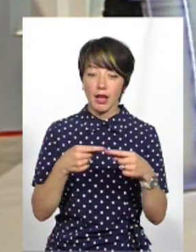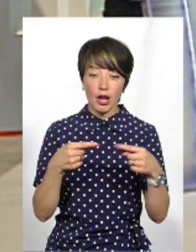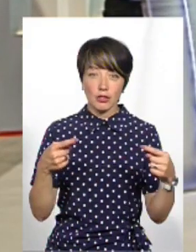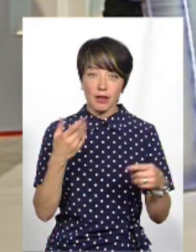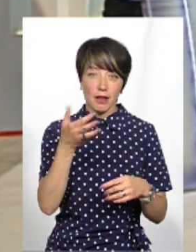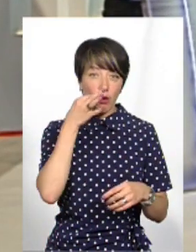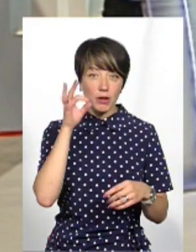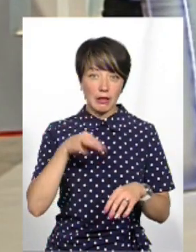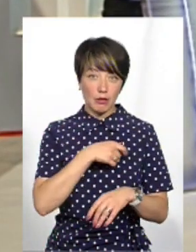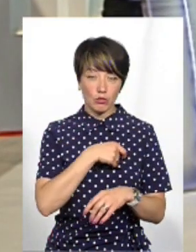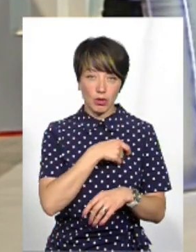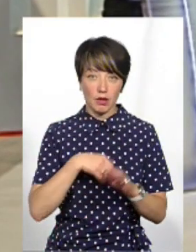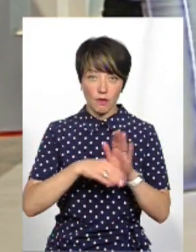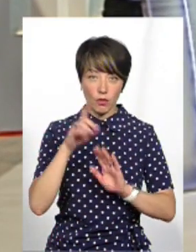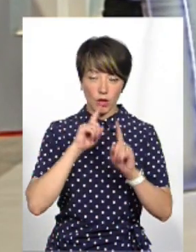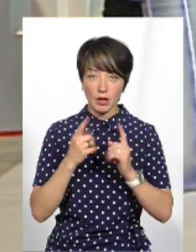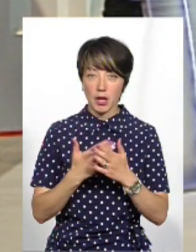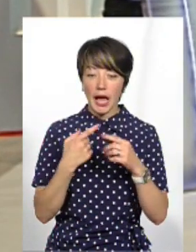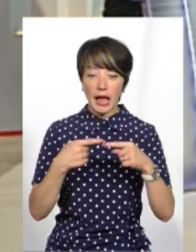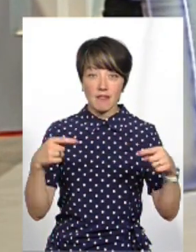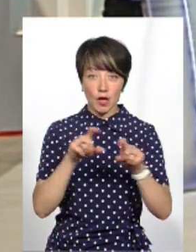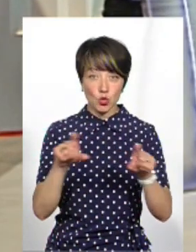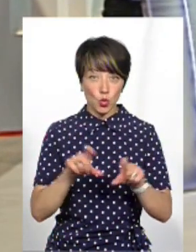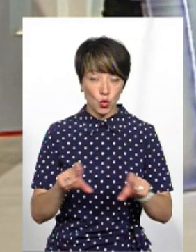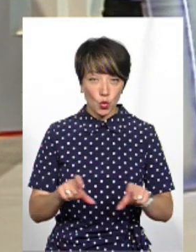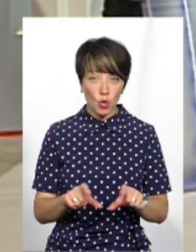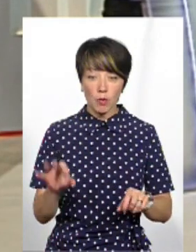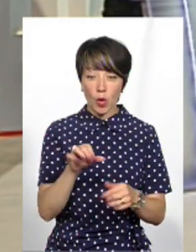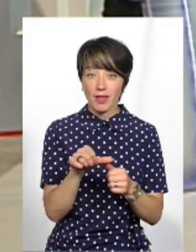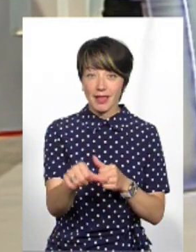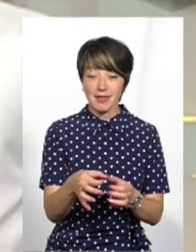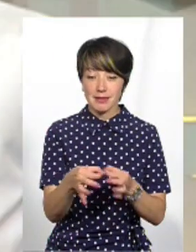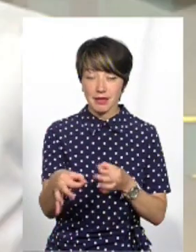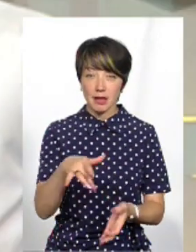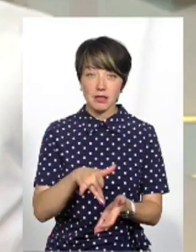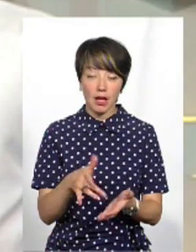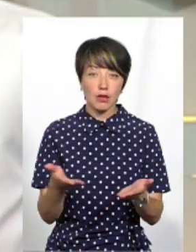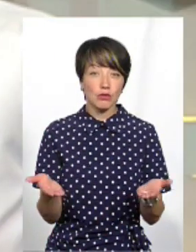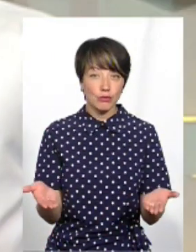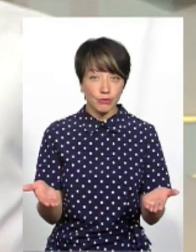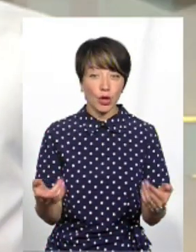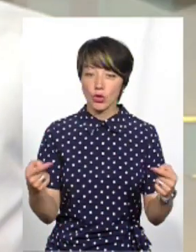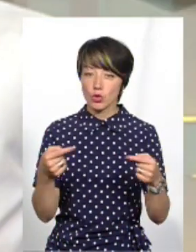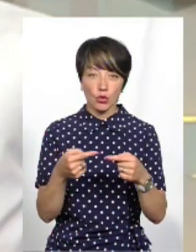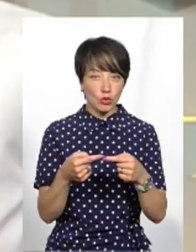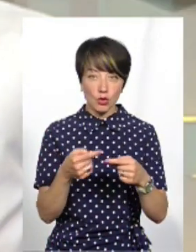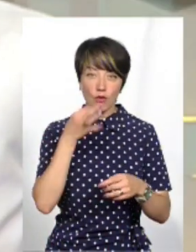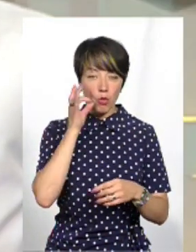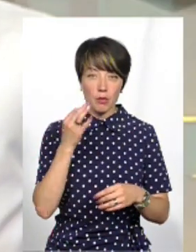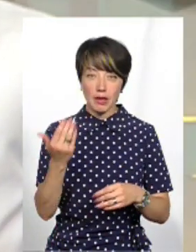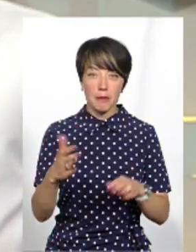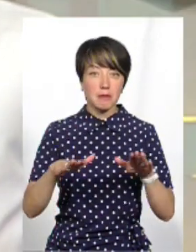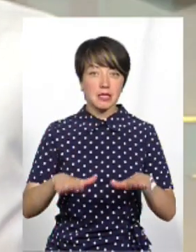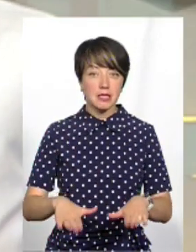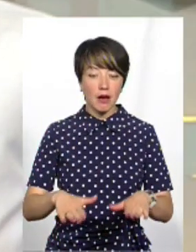компетенціях депутатів Верховної Ради. Тобто, коли ми говоримо про інфраструктуру і тут же ми говоримо про децентралізацію, так, то це точно в